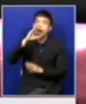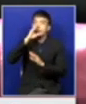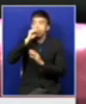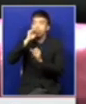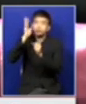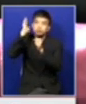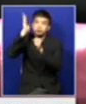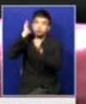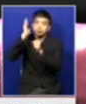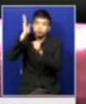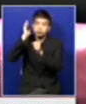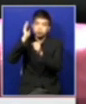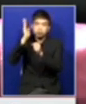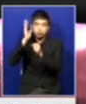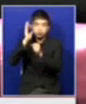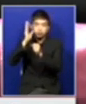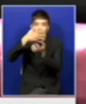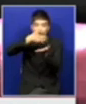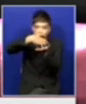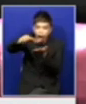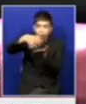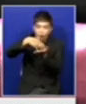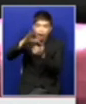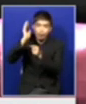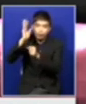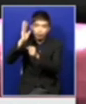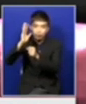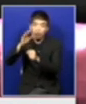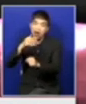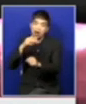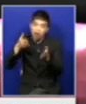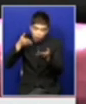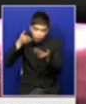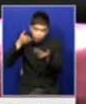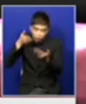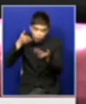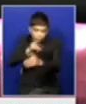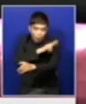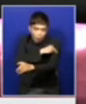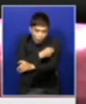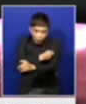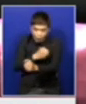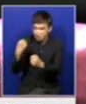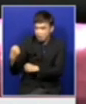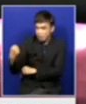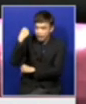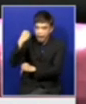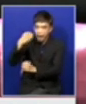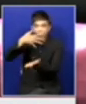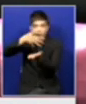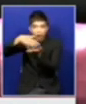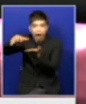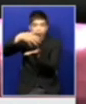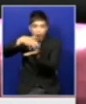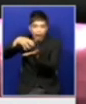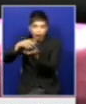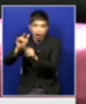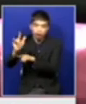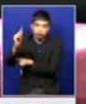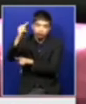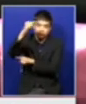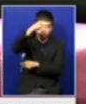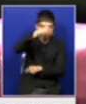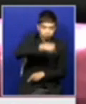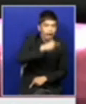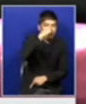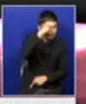ยกเว้นเวลากลับเดินทางกลับมาถึงเมืองไทยค่ะจะบอกว่างบไม่มีฉะนั้นแล้วค่ะเราจึงเห็นตรงกันว่ารัฐ